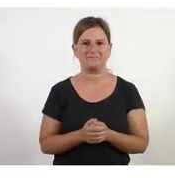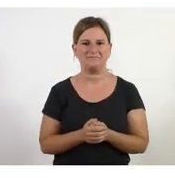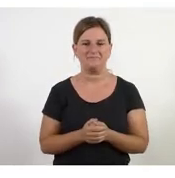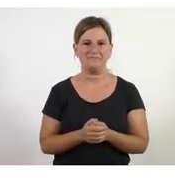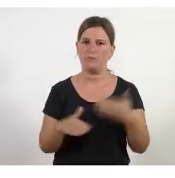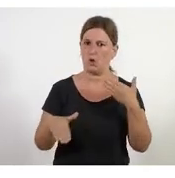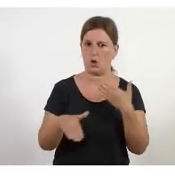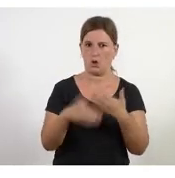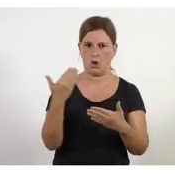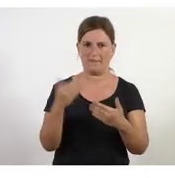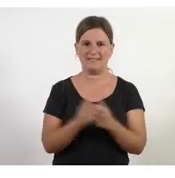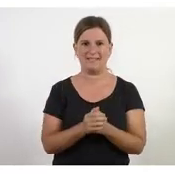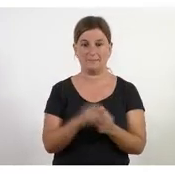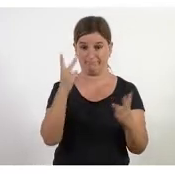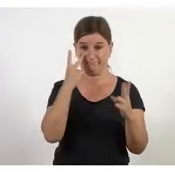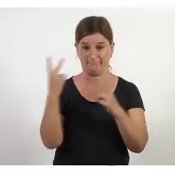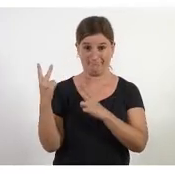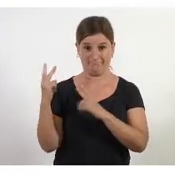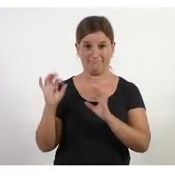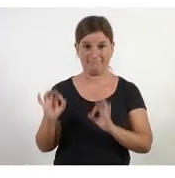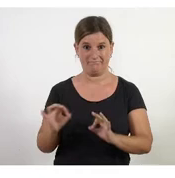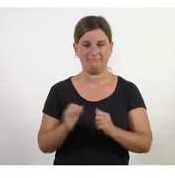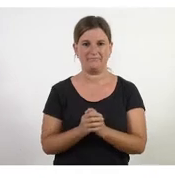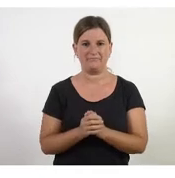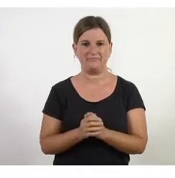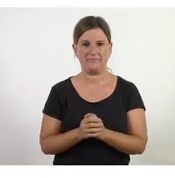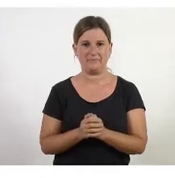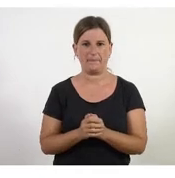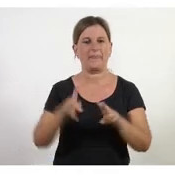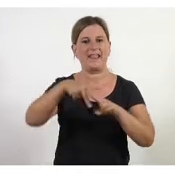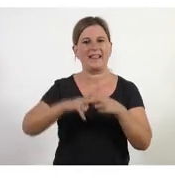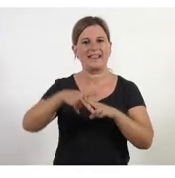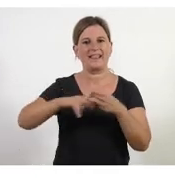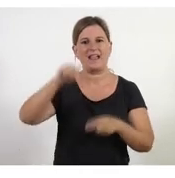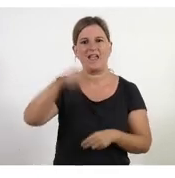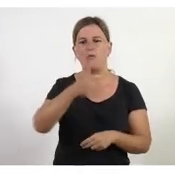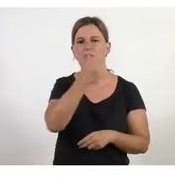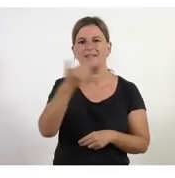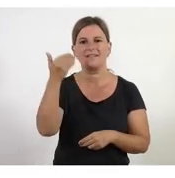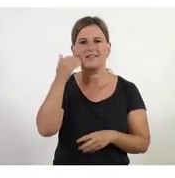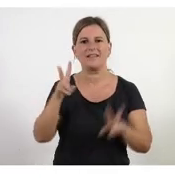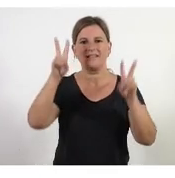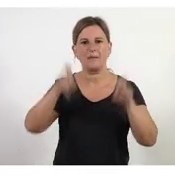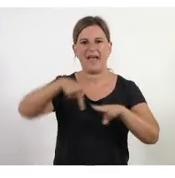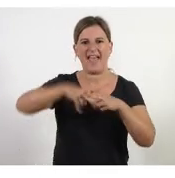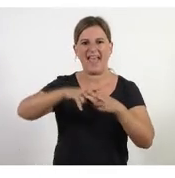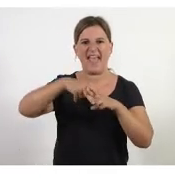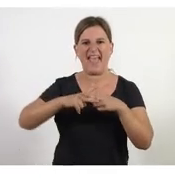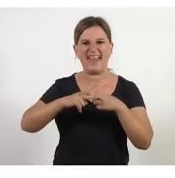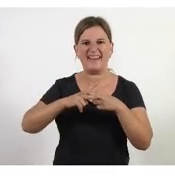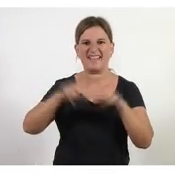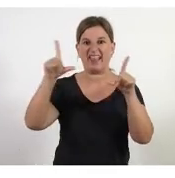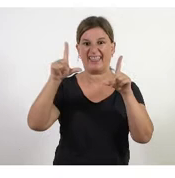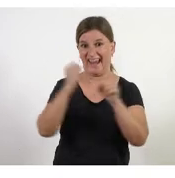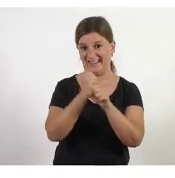comencem. Com veieu en pantalla, el taller d'aquesta tarda es diu Eines de treball de